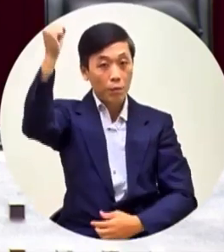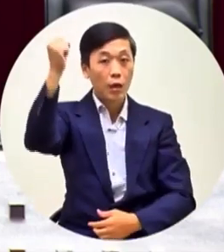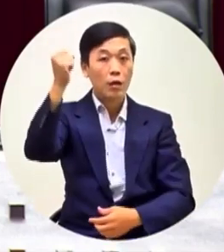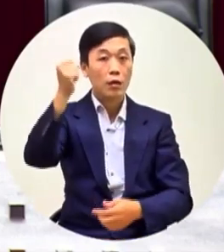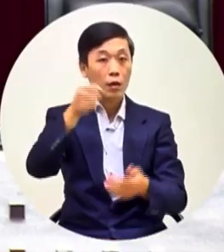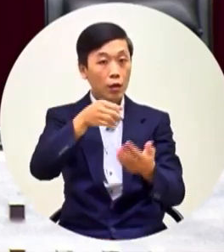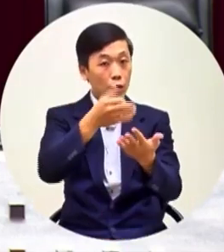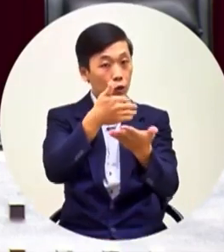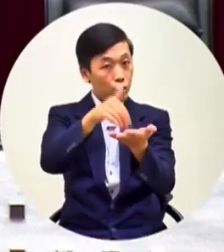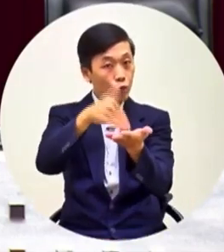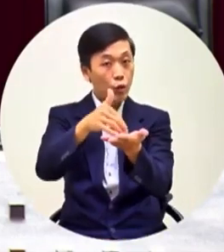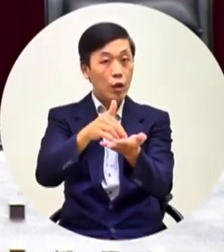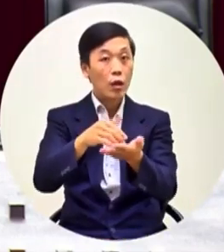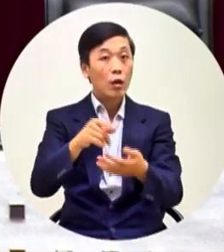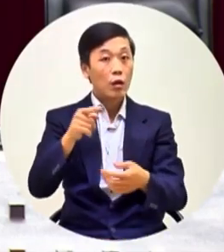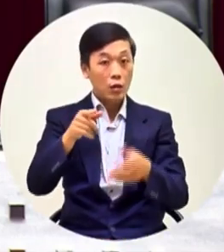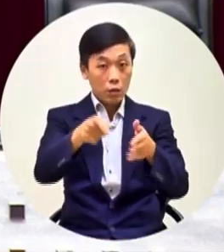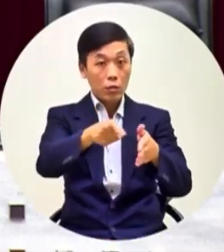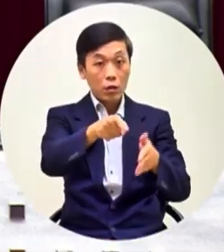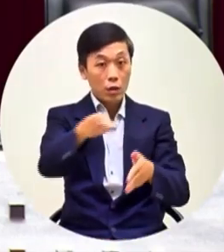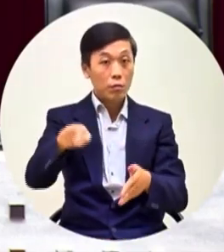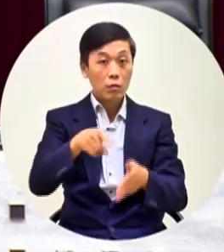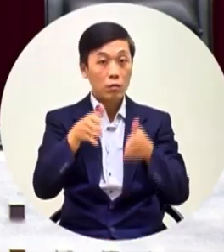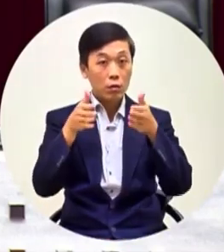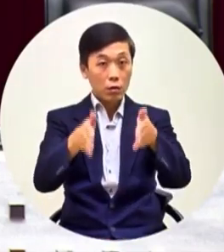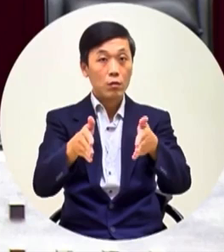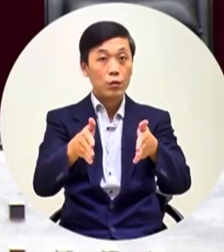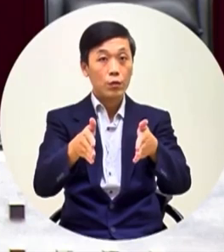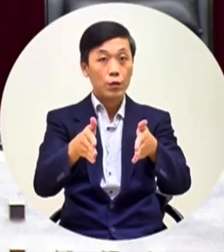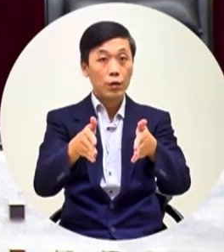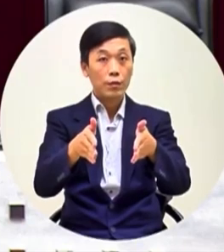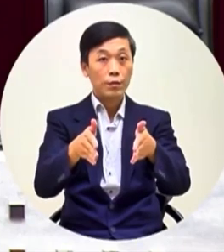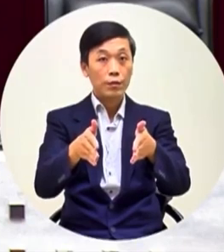那个赞成，